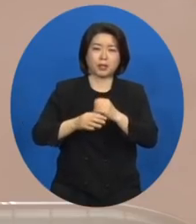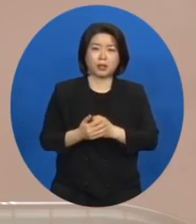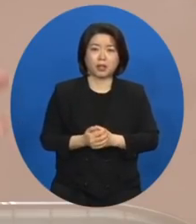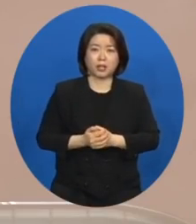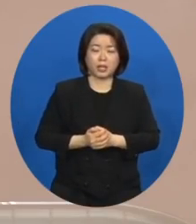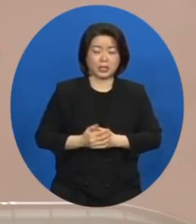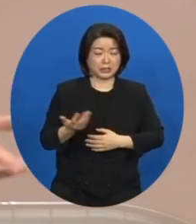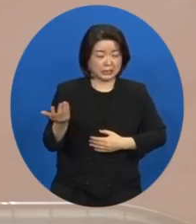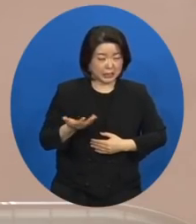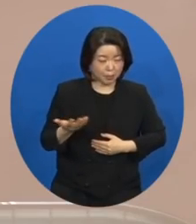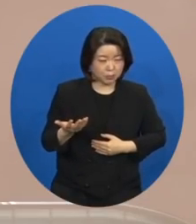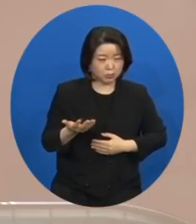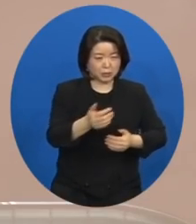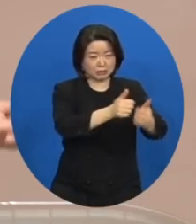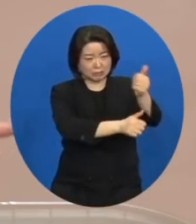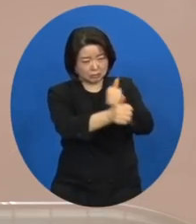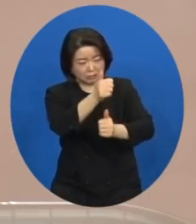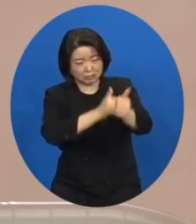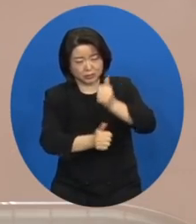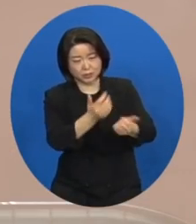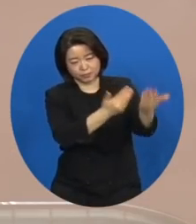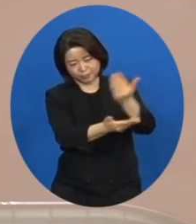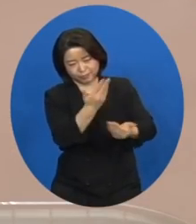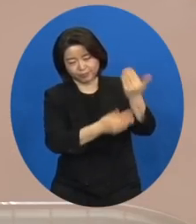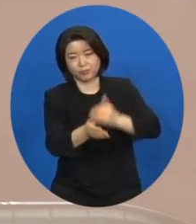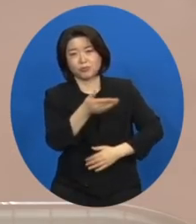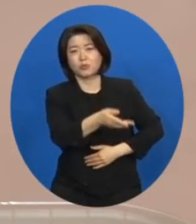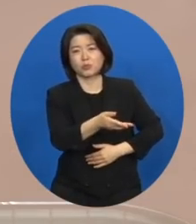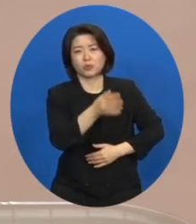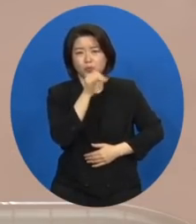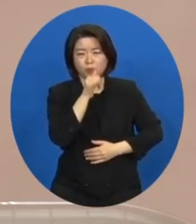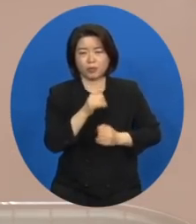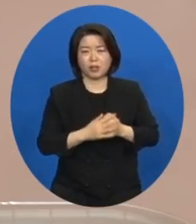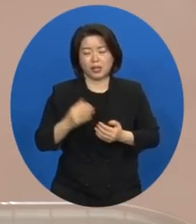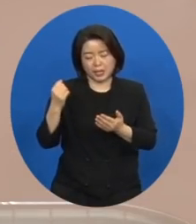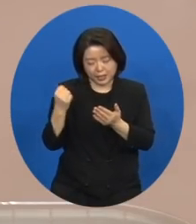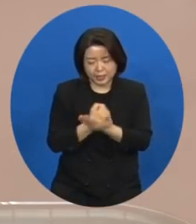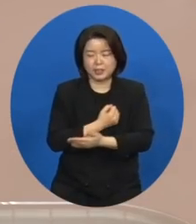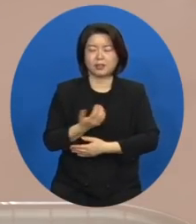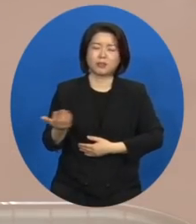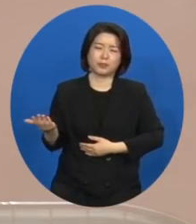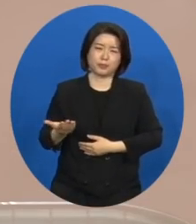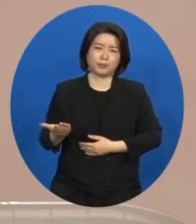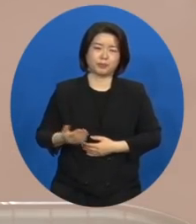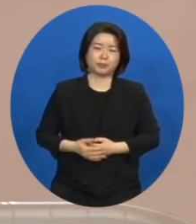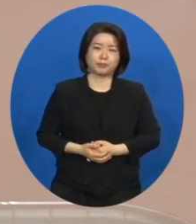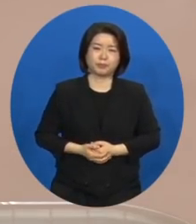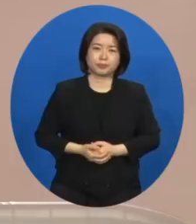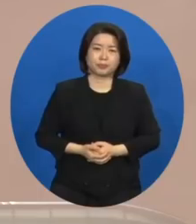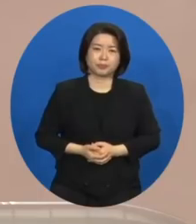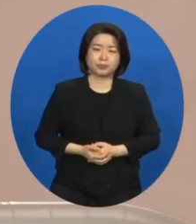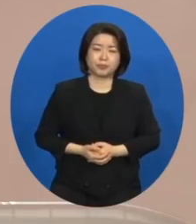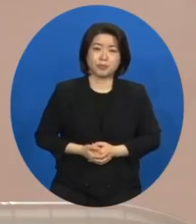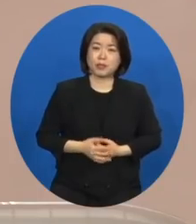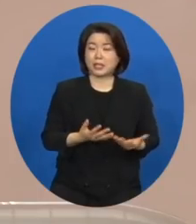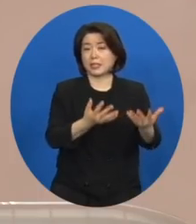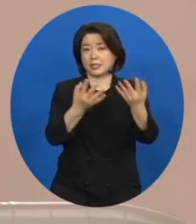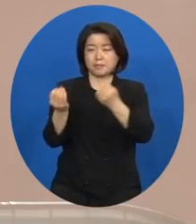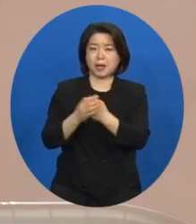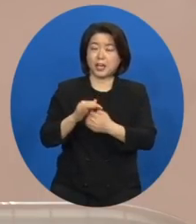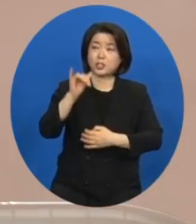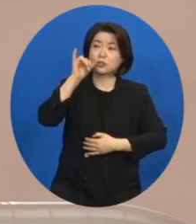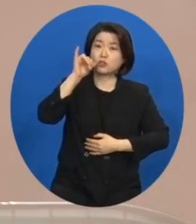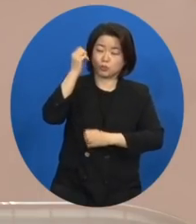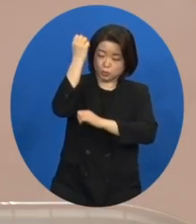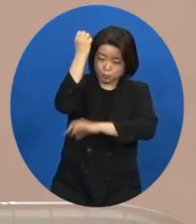계속 대대로 물러가면 흘러갈 얼마나 안타까운 일이 많은지 모릅니다 그 많으니 중독의 뿌리의 뭐가